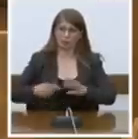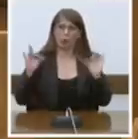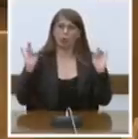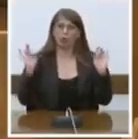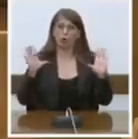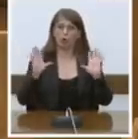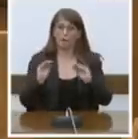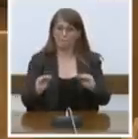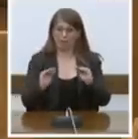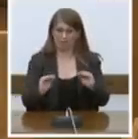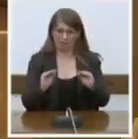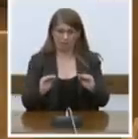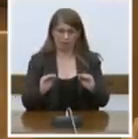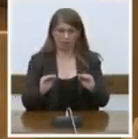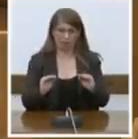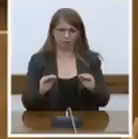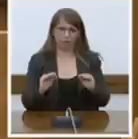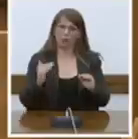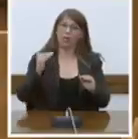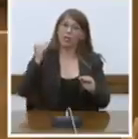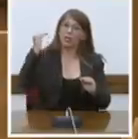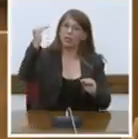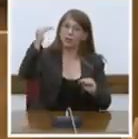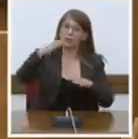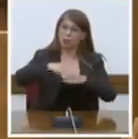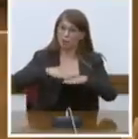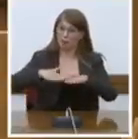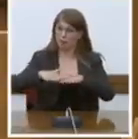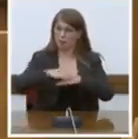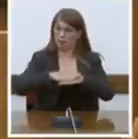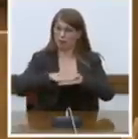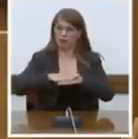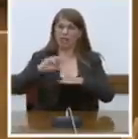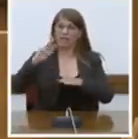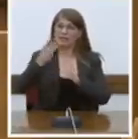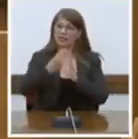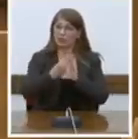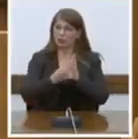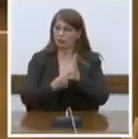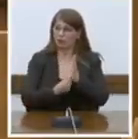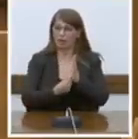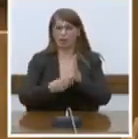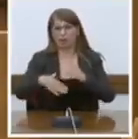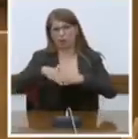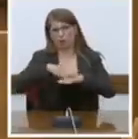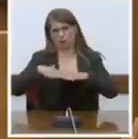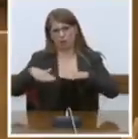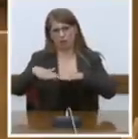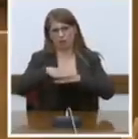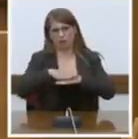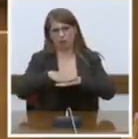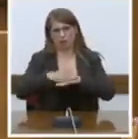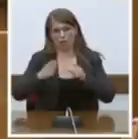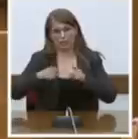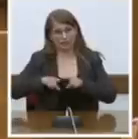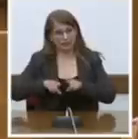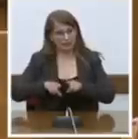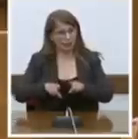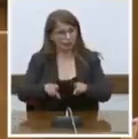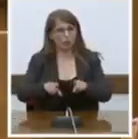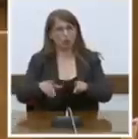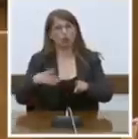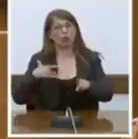παιδεία υψηλού επίπεδου σε τριτοβάθμιο επίπεδο. Ταυτόχρονα είμαστε